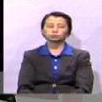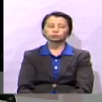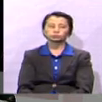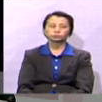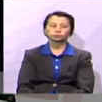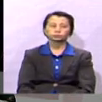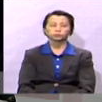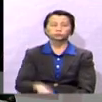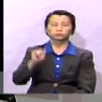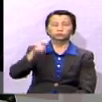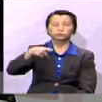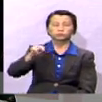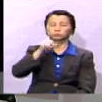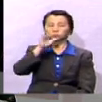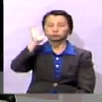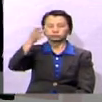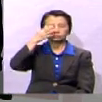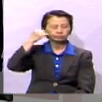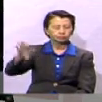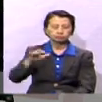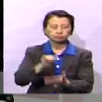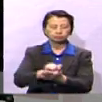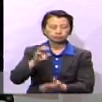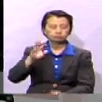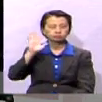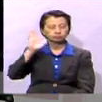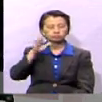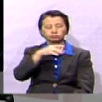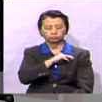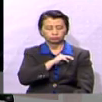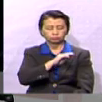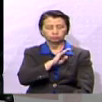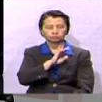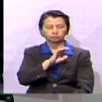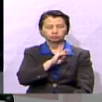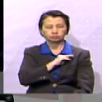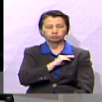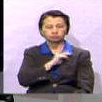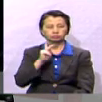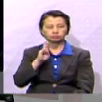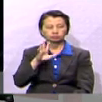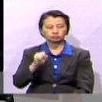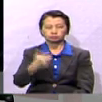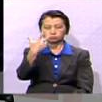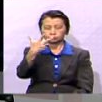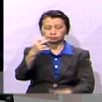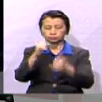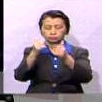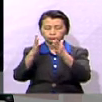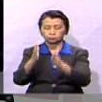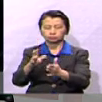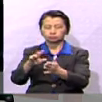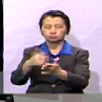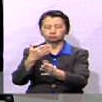Atlet berkenaan tidak akan diabaikan. Itu jaminan Menteri Belia dan Sukan Khairi Jamaluddin terhadap tiga sukan yang digugurkan daripada